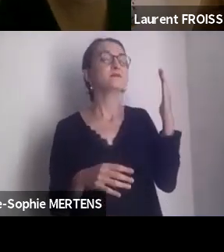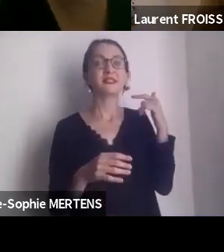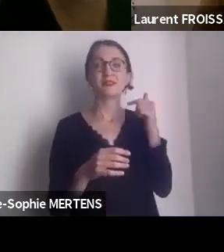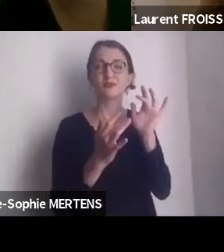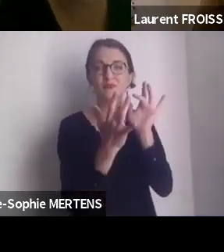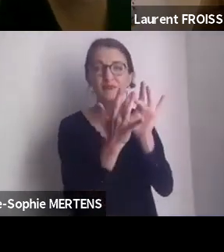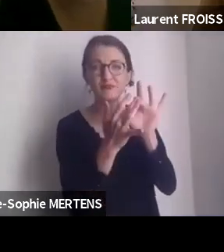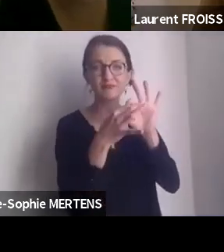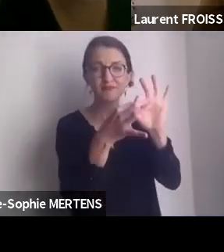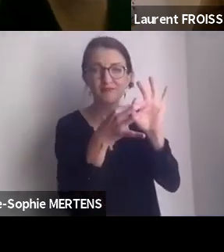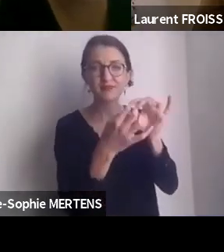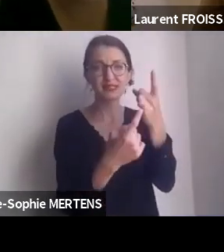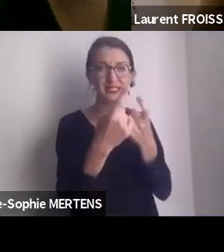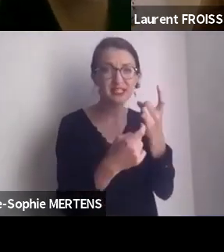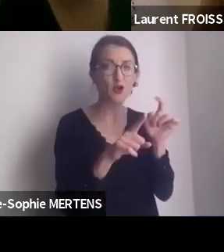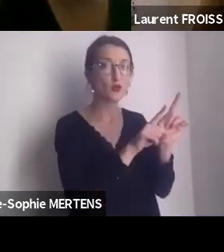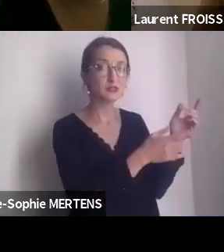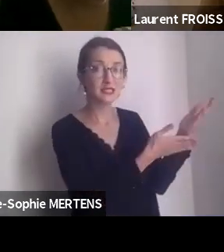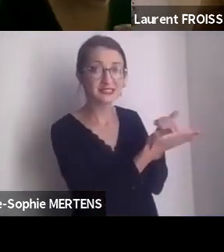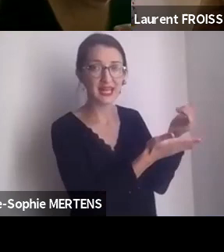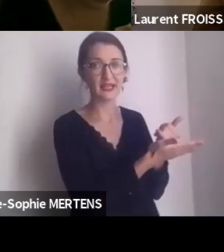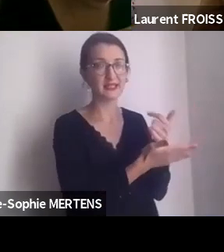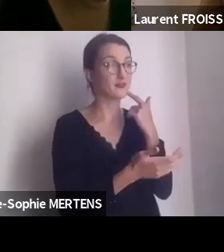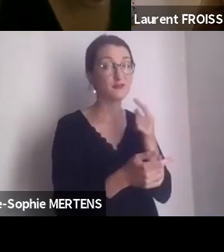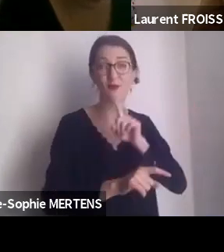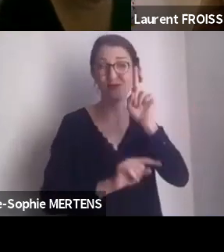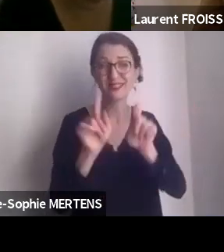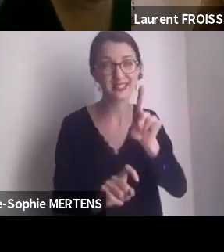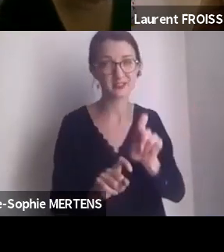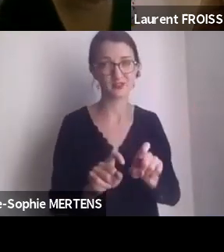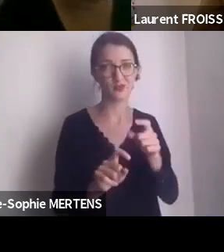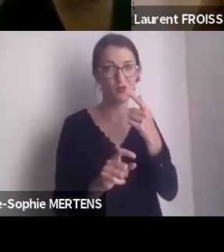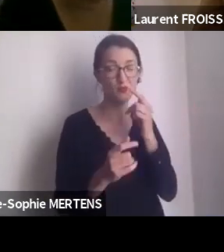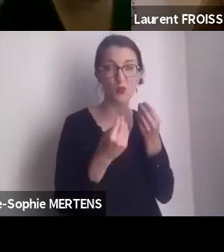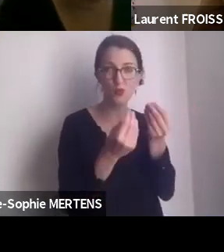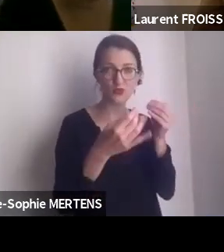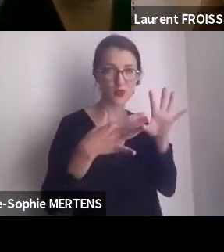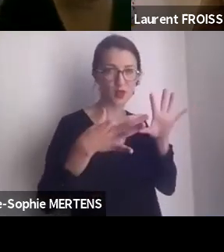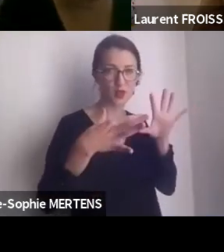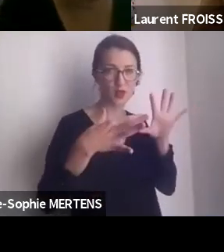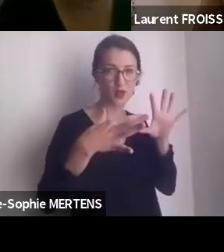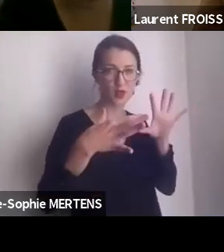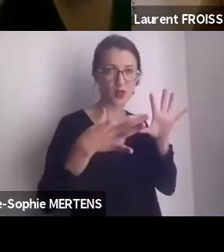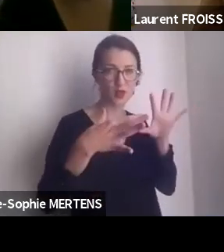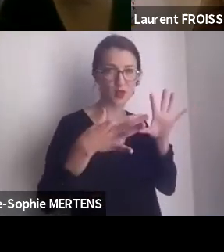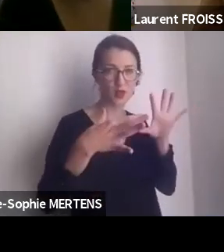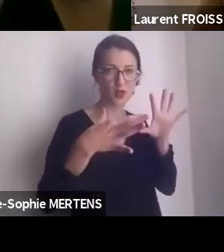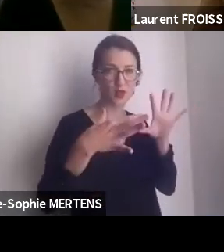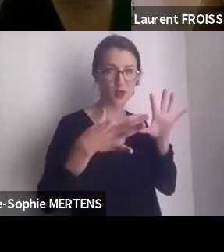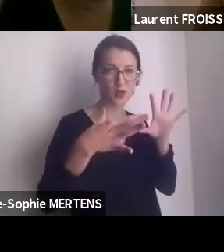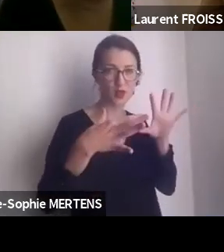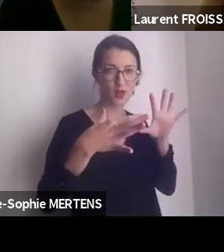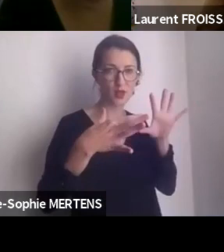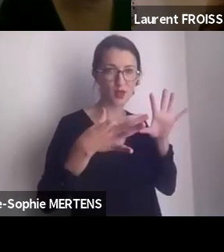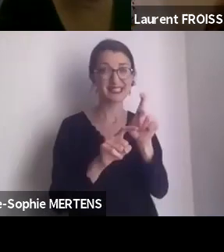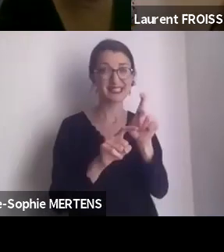poser des questions, vous rapprocher d'eux et vraiment toucher du toit, entre guillemets, ce qui leur fait le plus mal ou alors ce qui va leur apporter